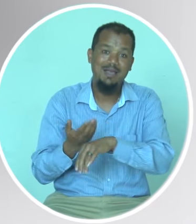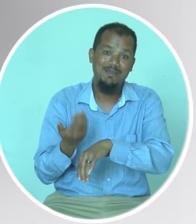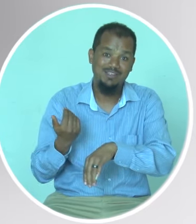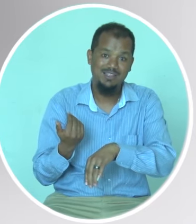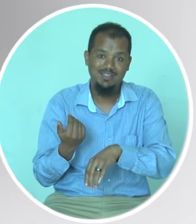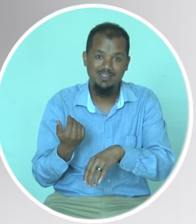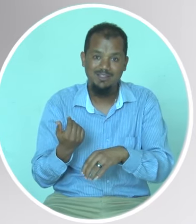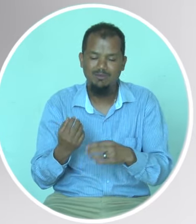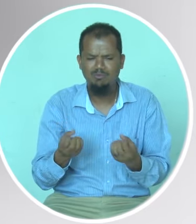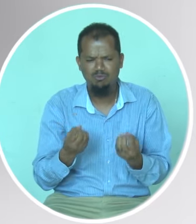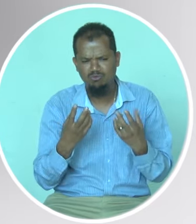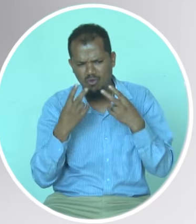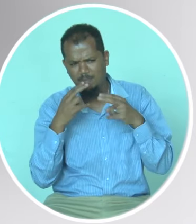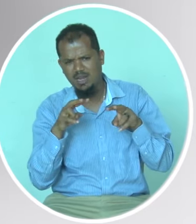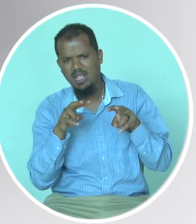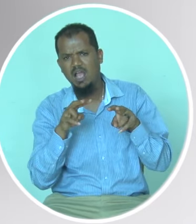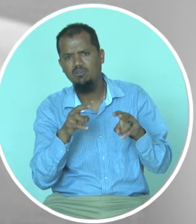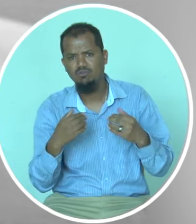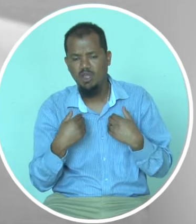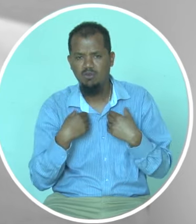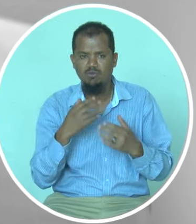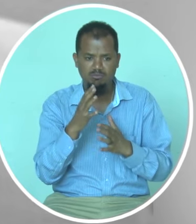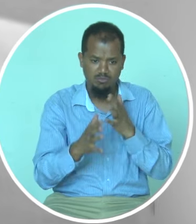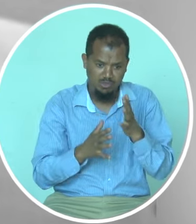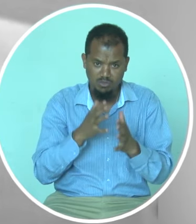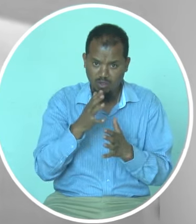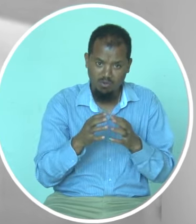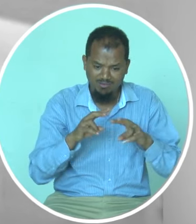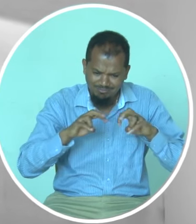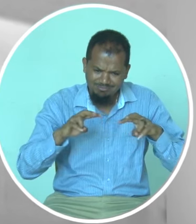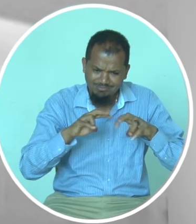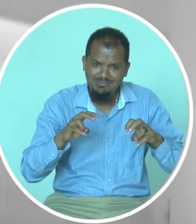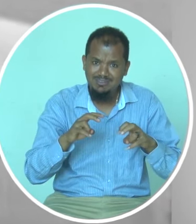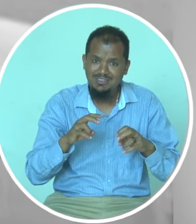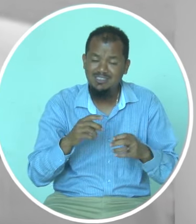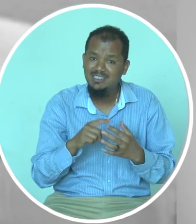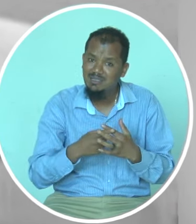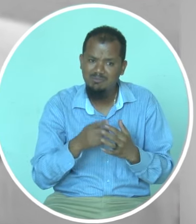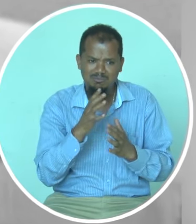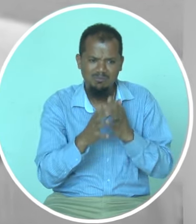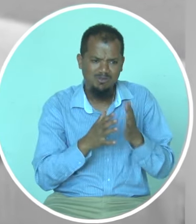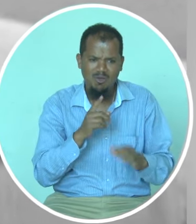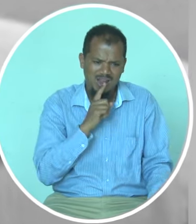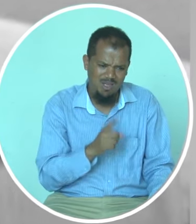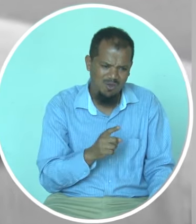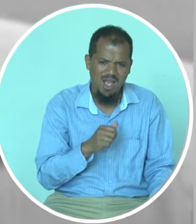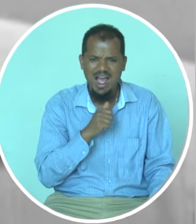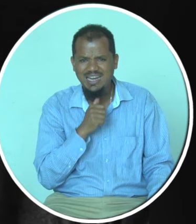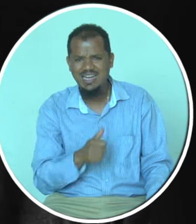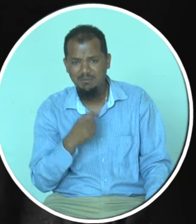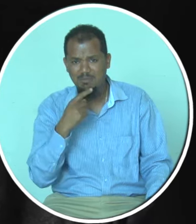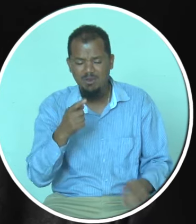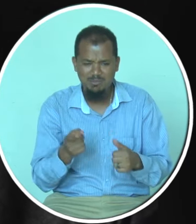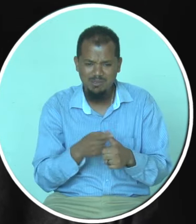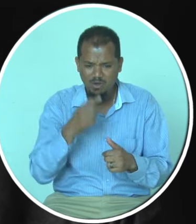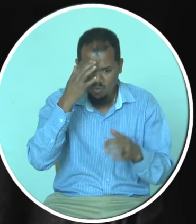በፊት ብዙ አይነት አመለካከቶች አሉ ያን ጊዜ ምልክት ቋንቋ ጥናት ሲጀመር ምልክት ቋንቋ ነው አይደለም የሚባሉ